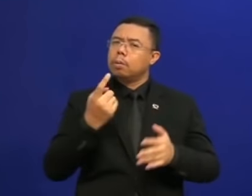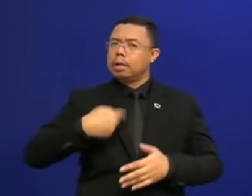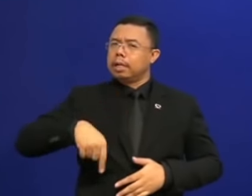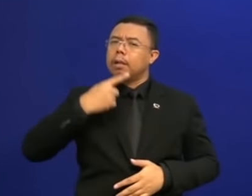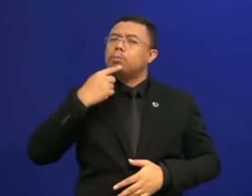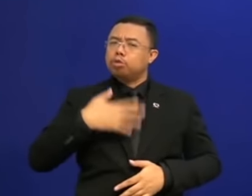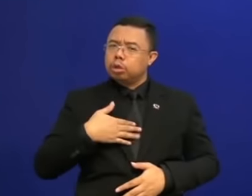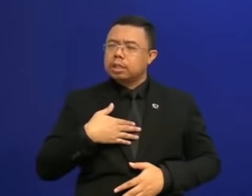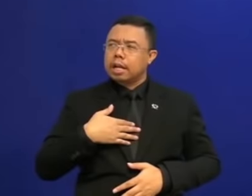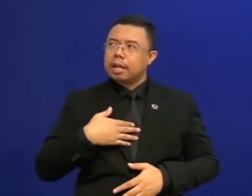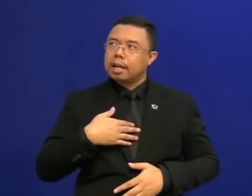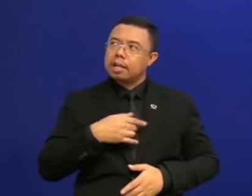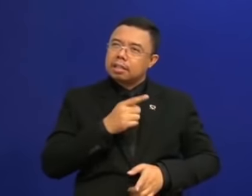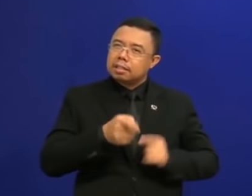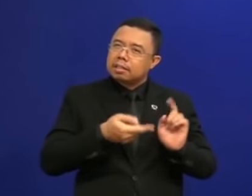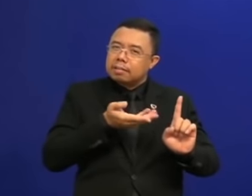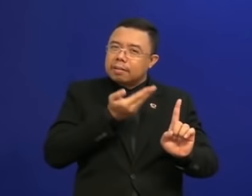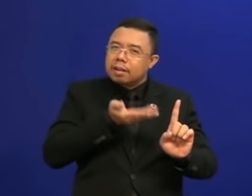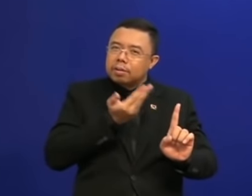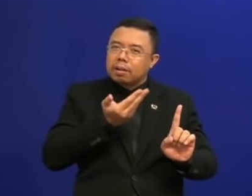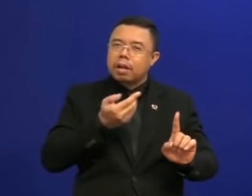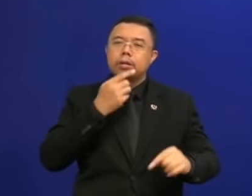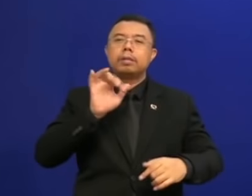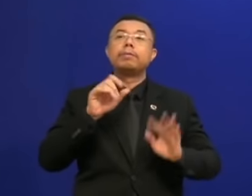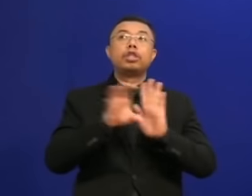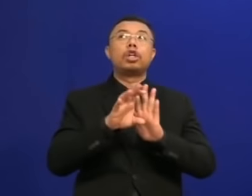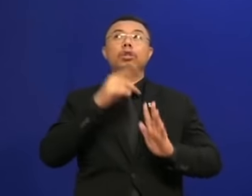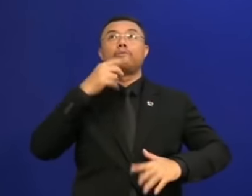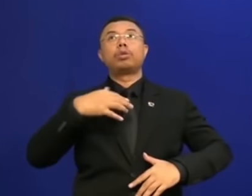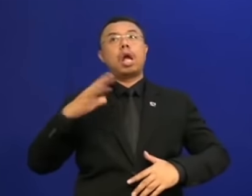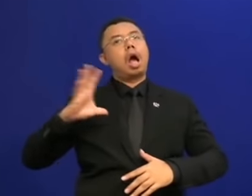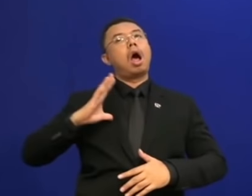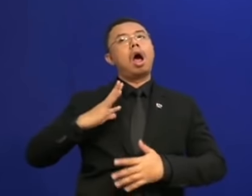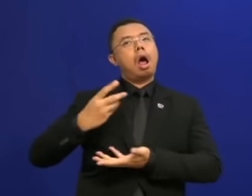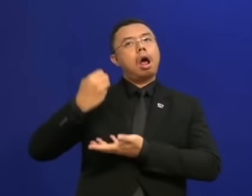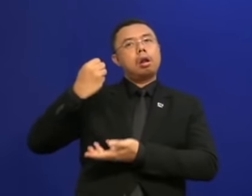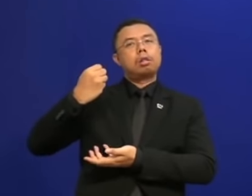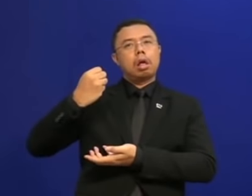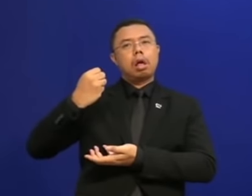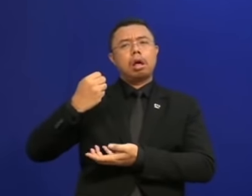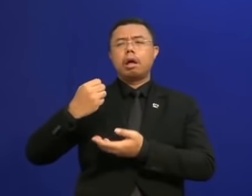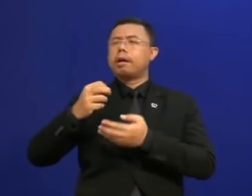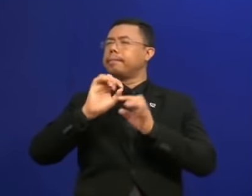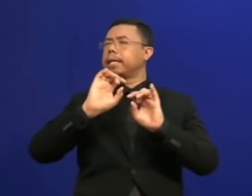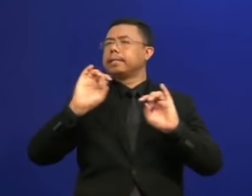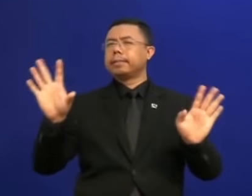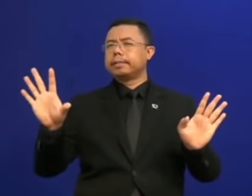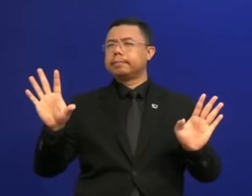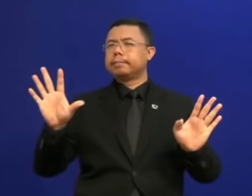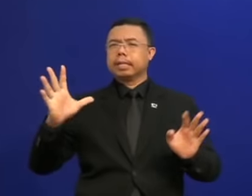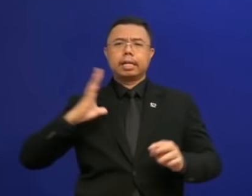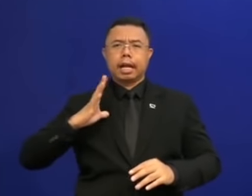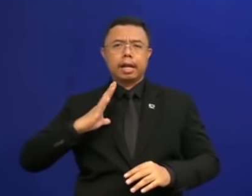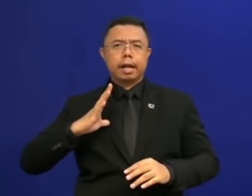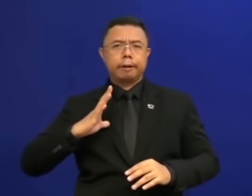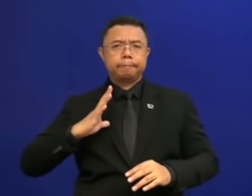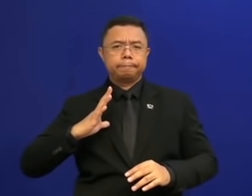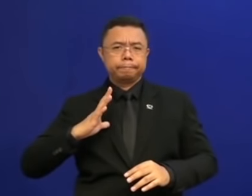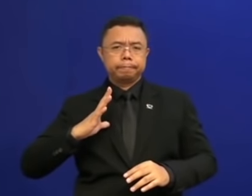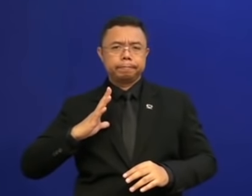kita punya godaan, saudaraku. Memiliki harta, kekayaan, aset.